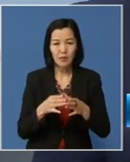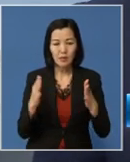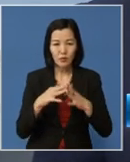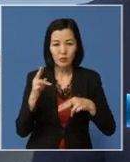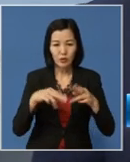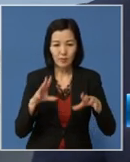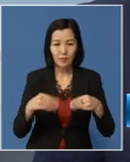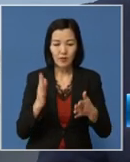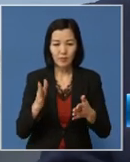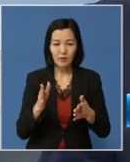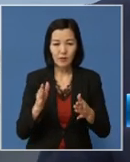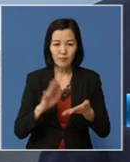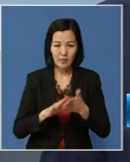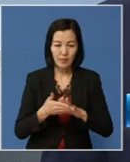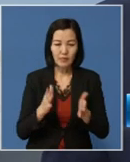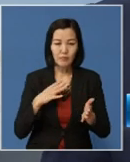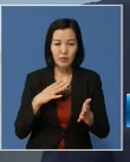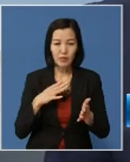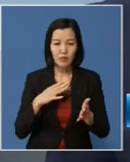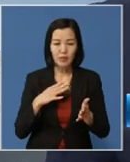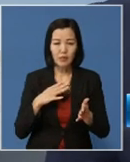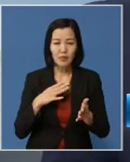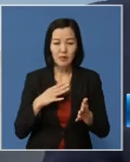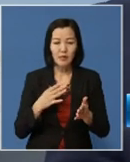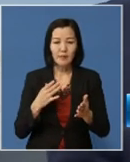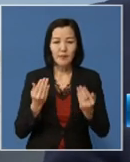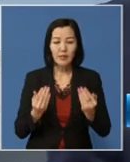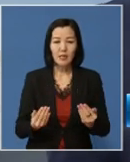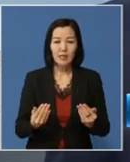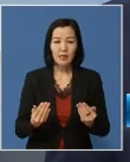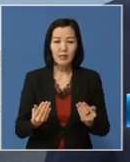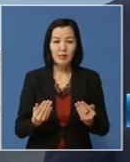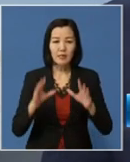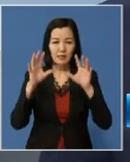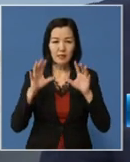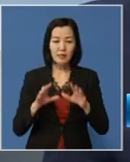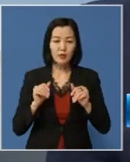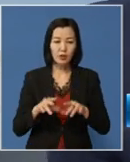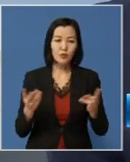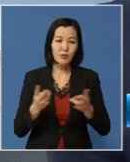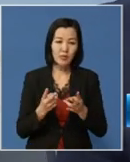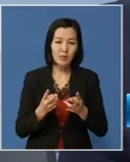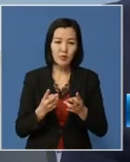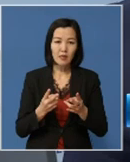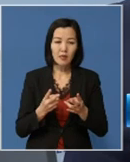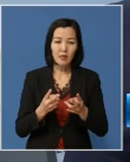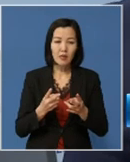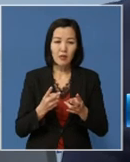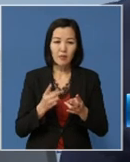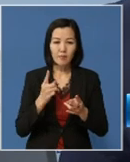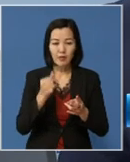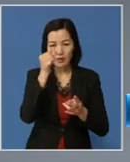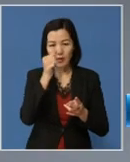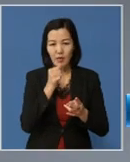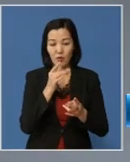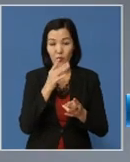бітіміз деп отыр. Технолог жер мәселесін шешсек, оған енді заң аясында біз шешуіміз керек. Соған бір уақытымыз бар. Бір